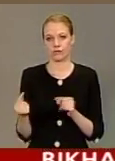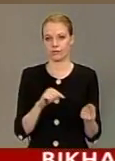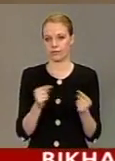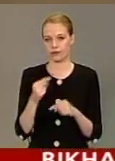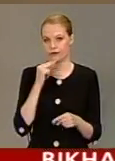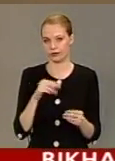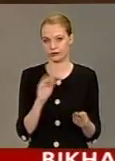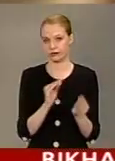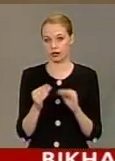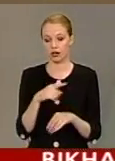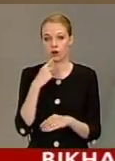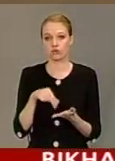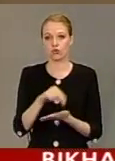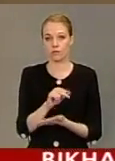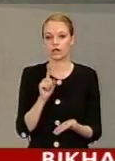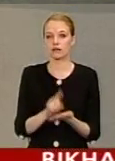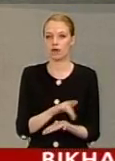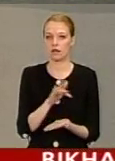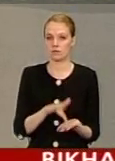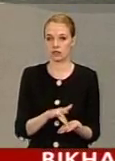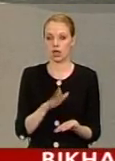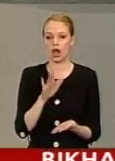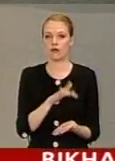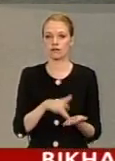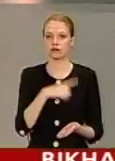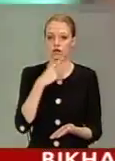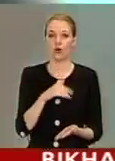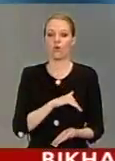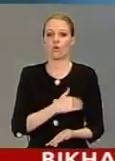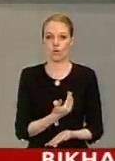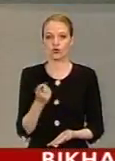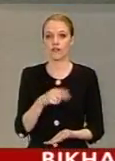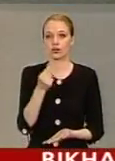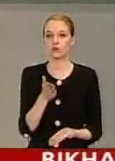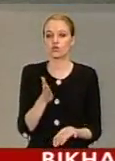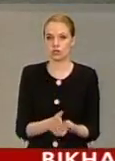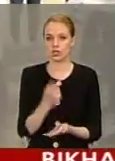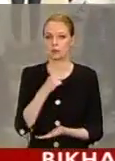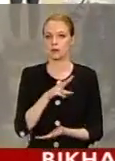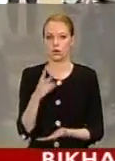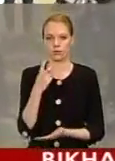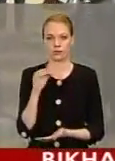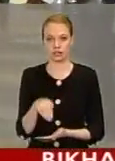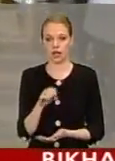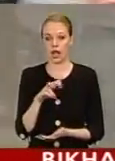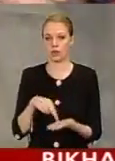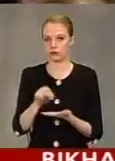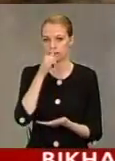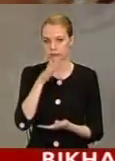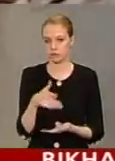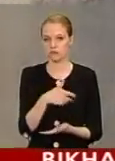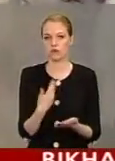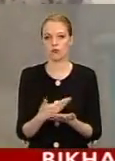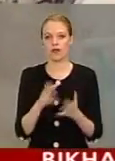обласній адміністрації запевняють, купувати має місто. У мерії ж кажуть, хочуть, навіть гроші є 1 200 000, та не можуть. Їм,